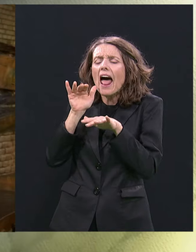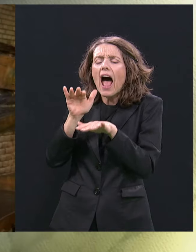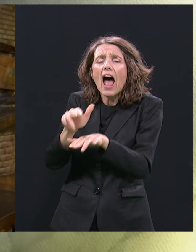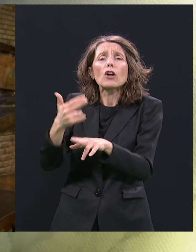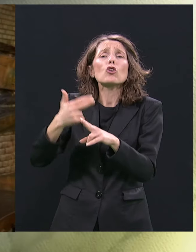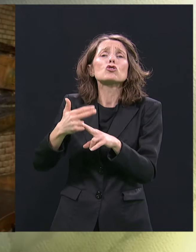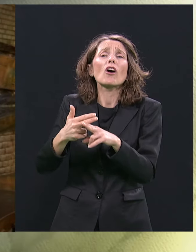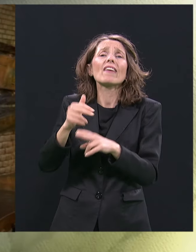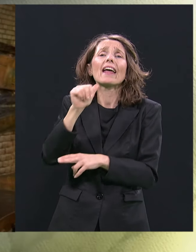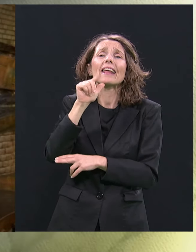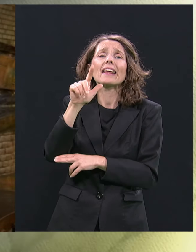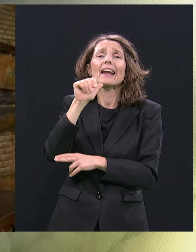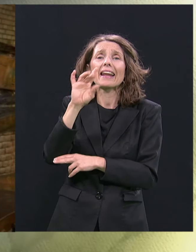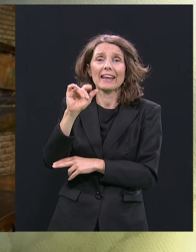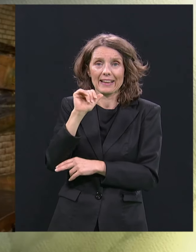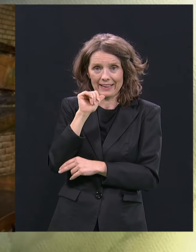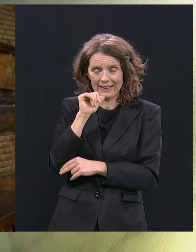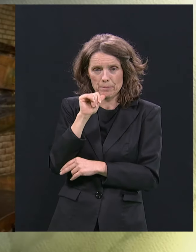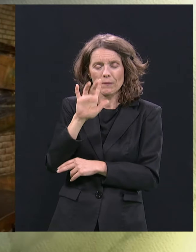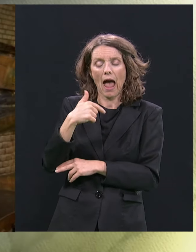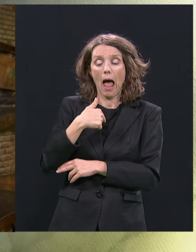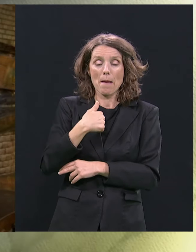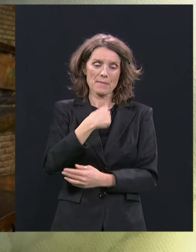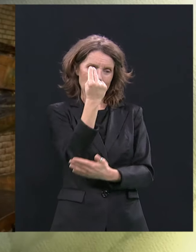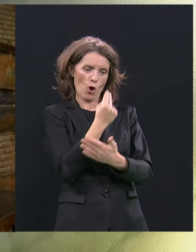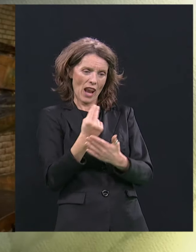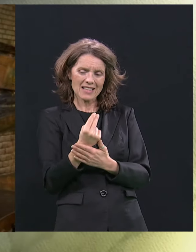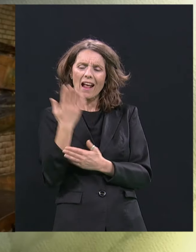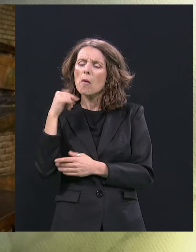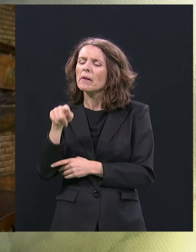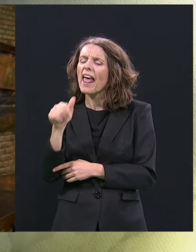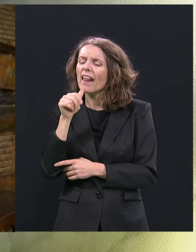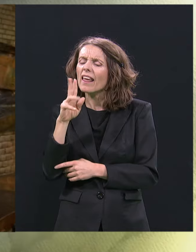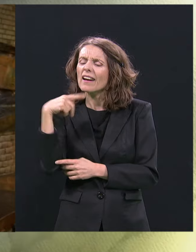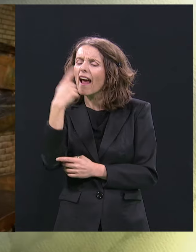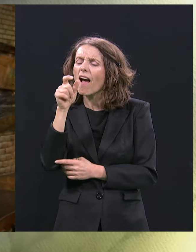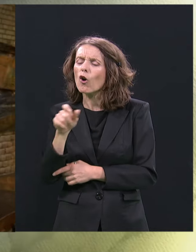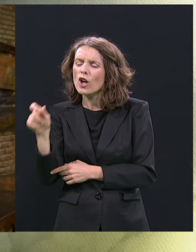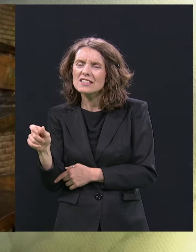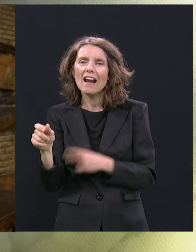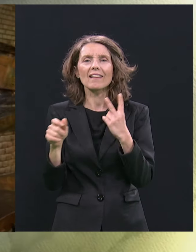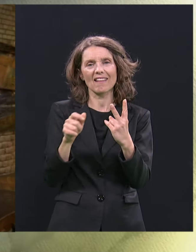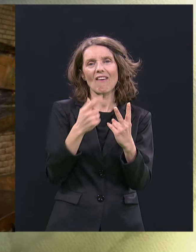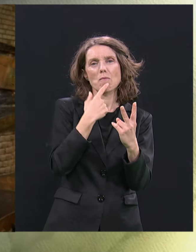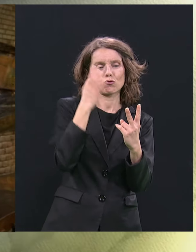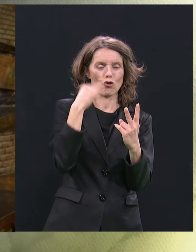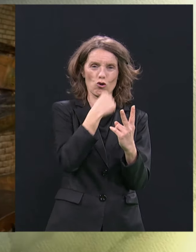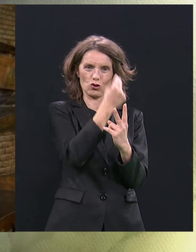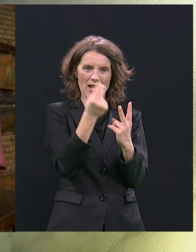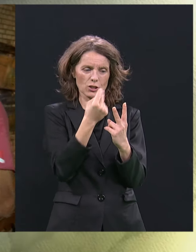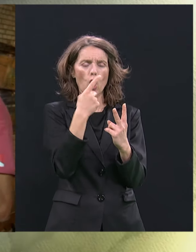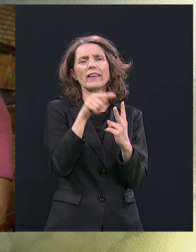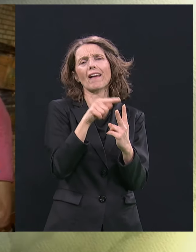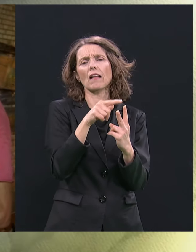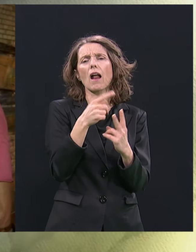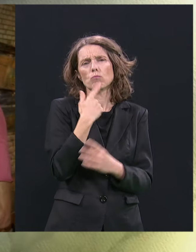smo oslikali, znači, muškog Ilira kao druida, sveštenika i ženski i muški kao